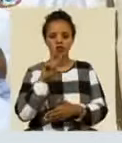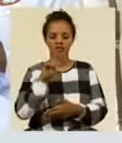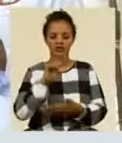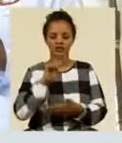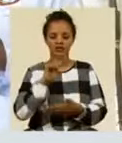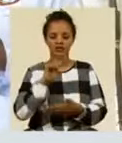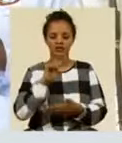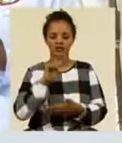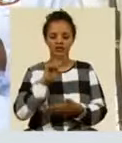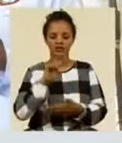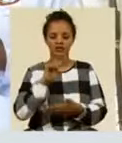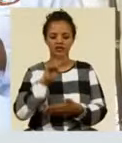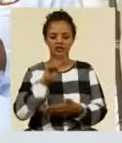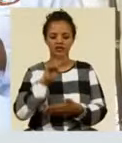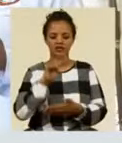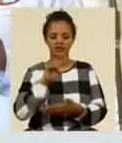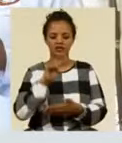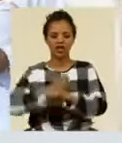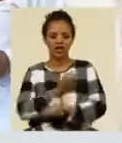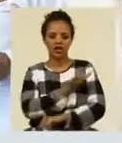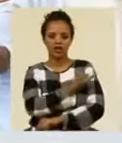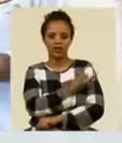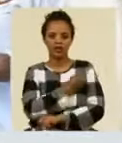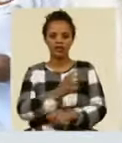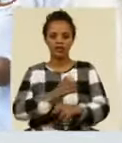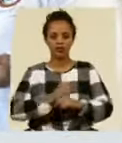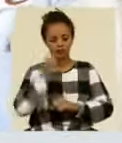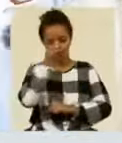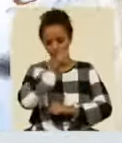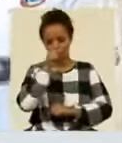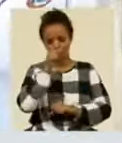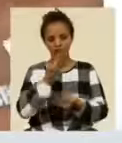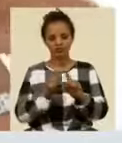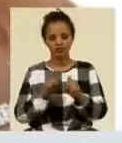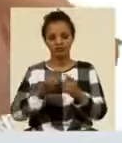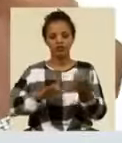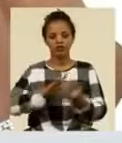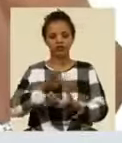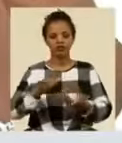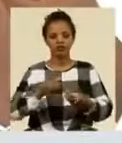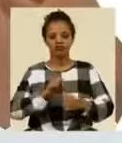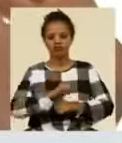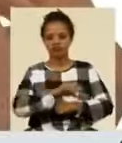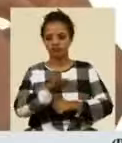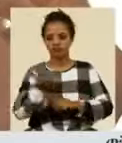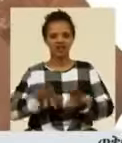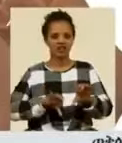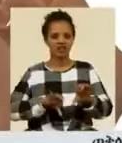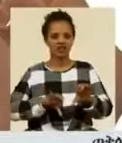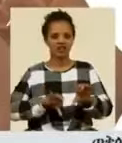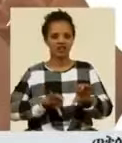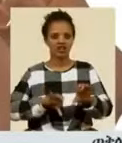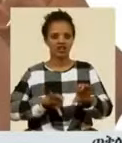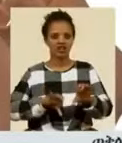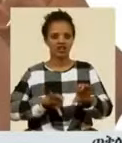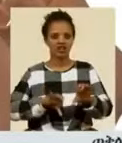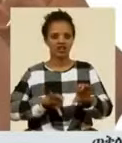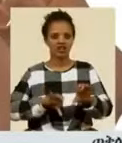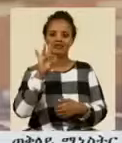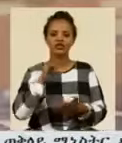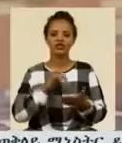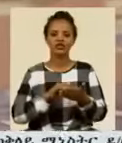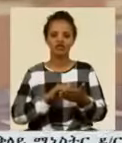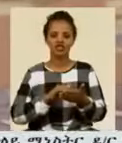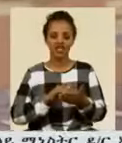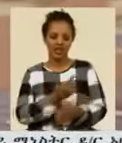ሚሊዮን የኮቪድ-19 መከላከያ ክትባት የተረከበችው ኢትዮጵያ ለተለያዩ ክልሎችም አሰራጭታለች። ከዚሁም ውስጥ 108 ሺህ